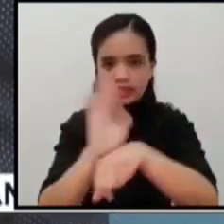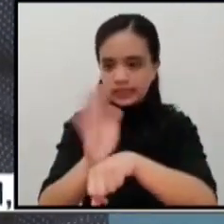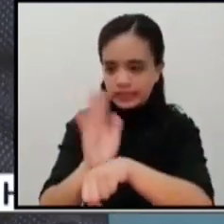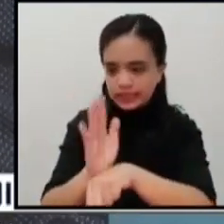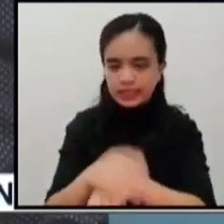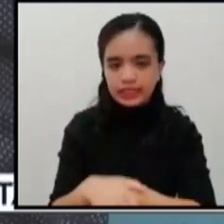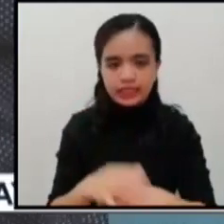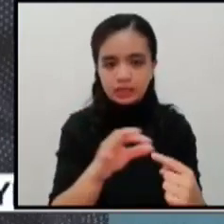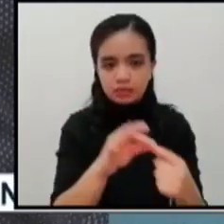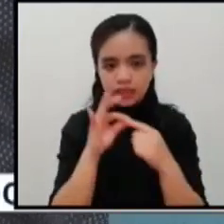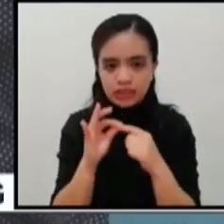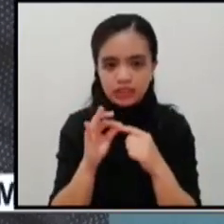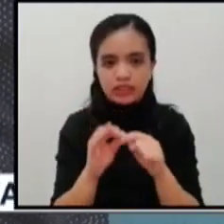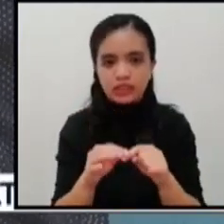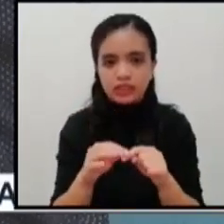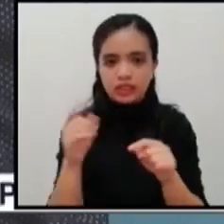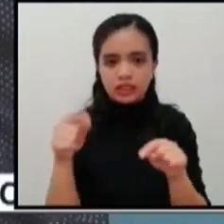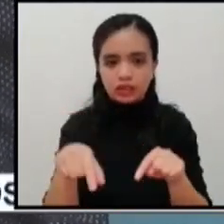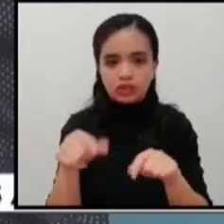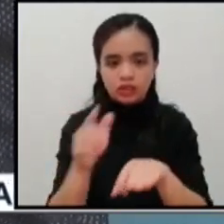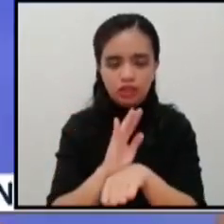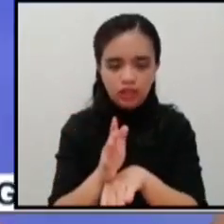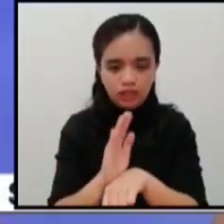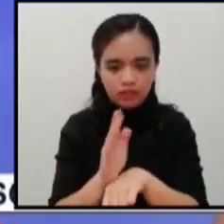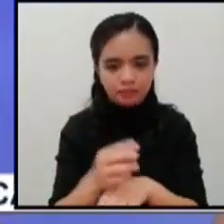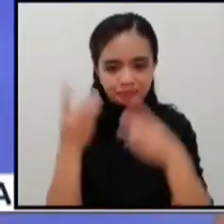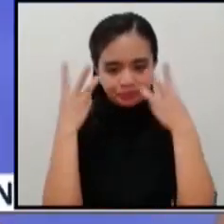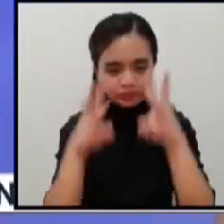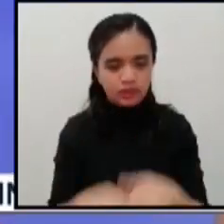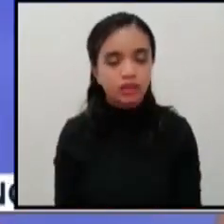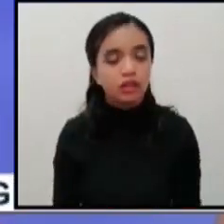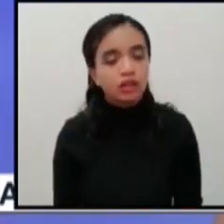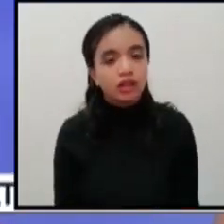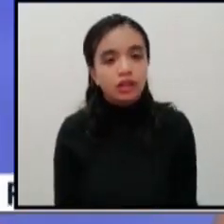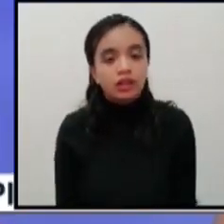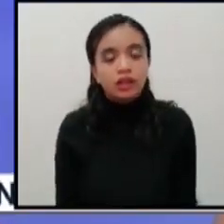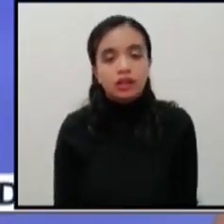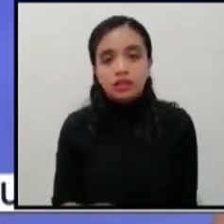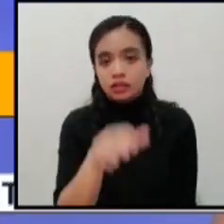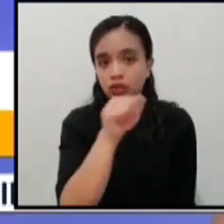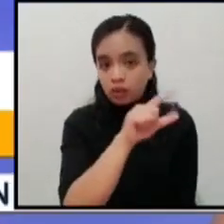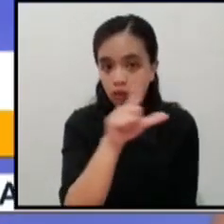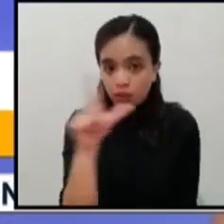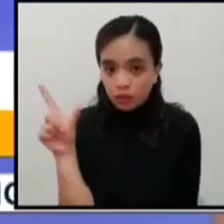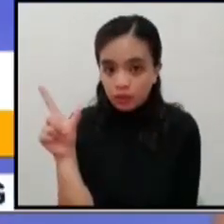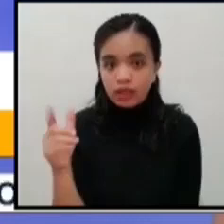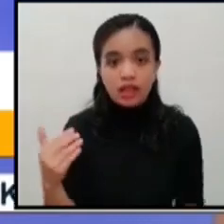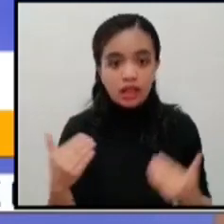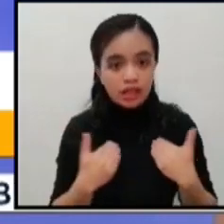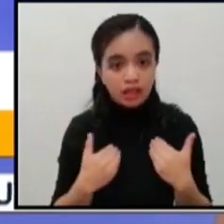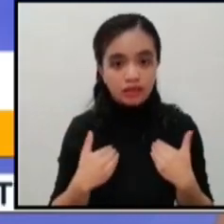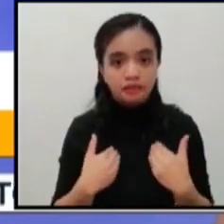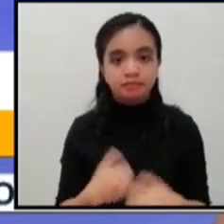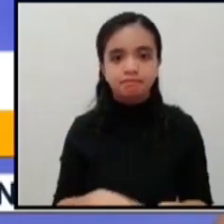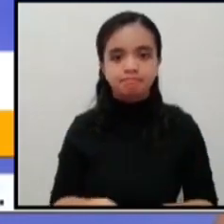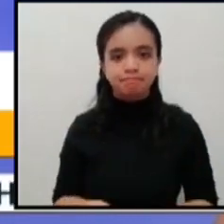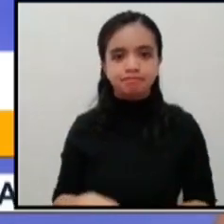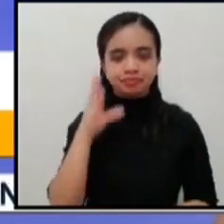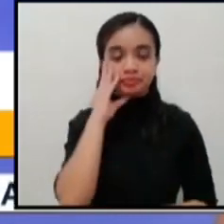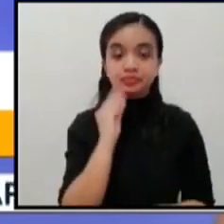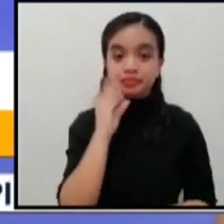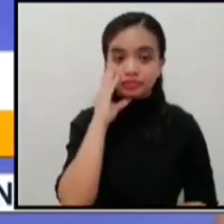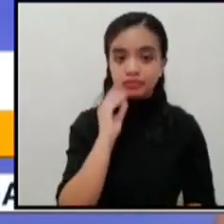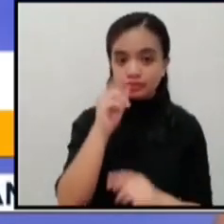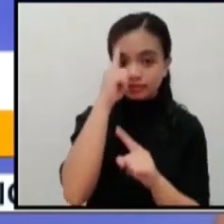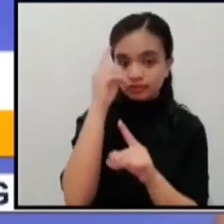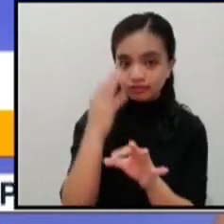nila itong Senacolo 2024. Well, lahat tayo ay may paglalakbay sa ating pananampalataya. At ang